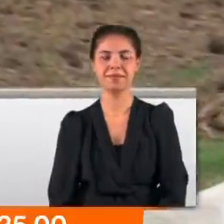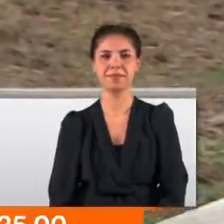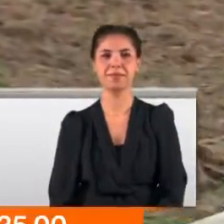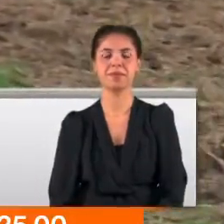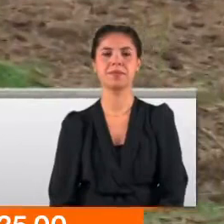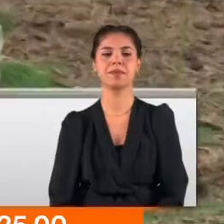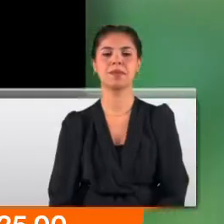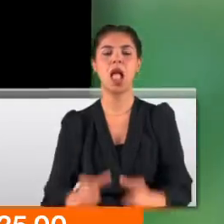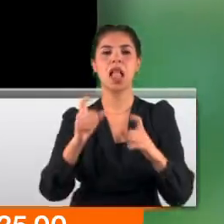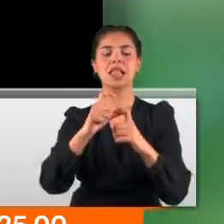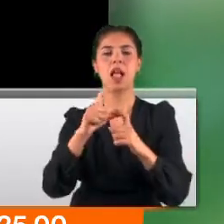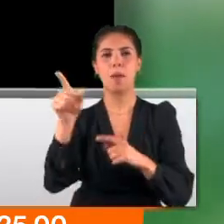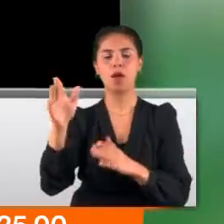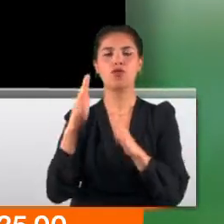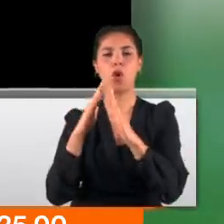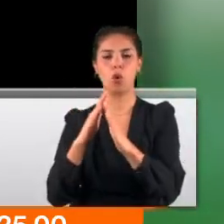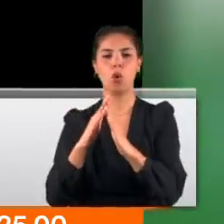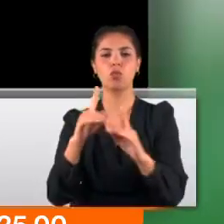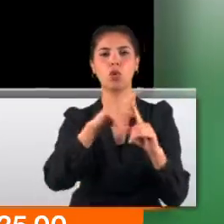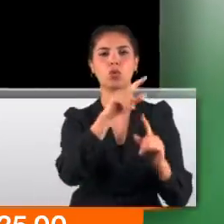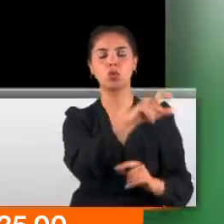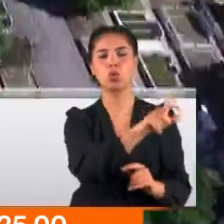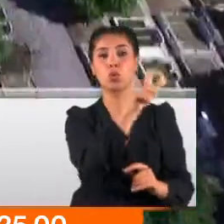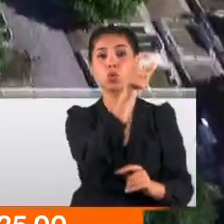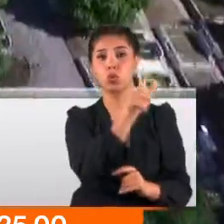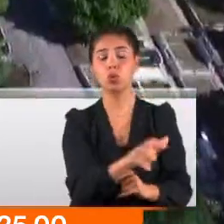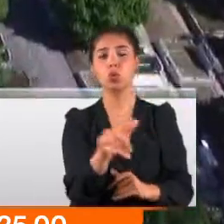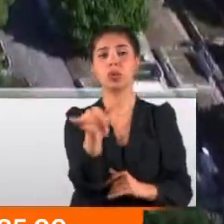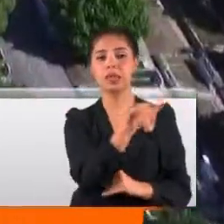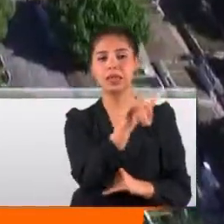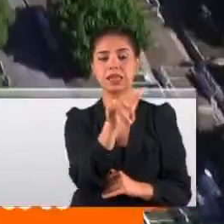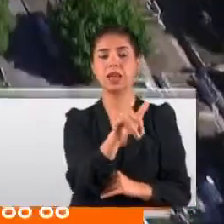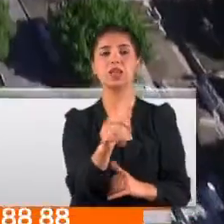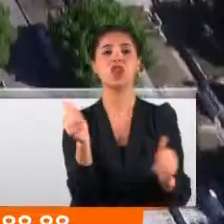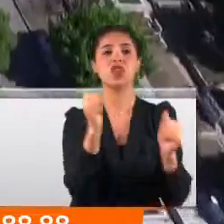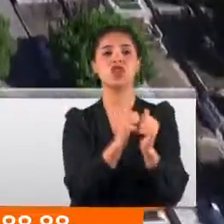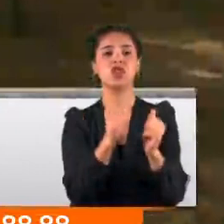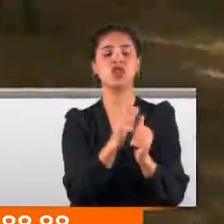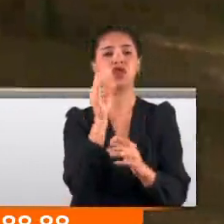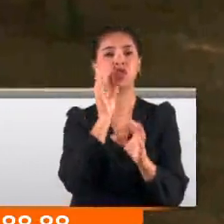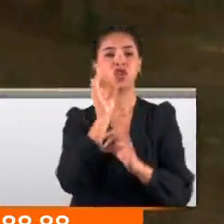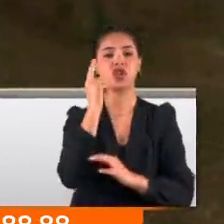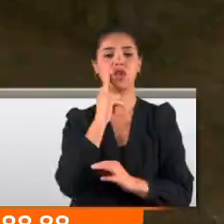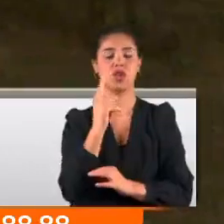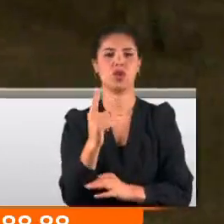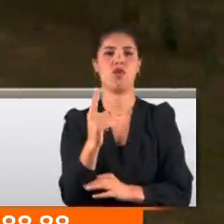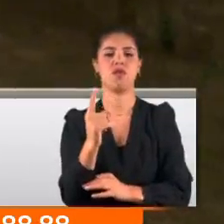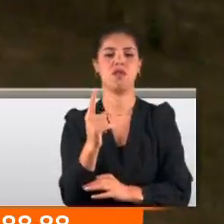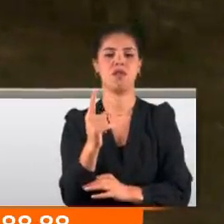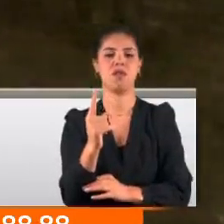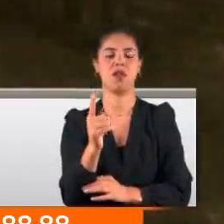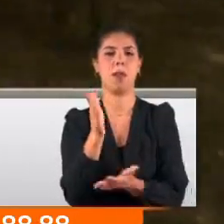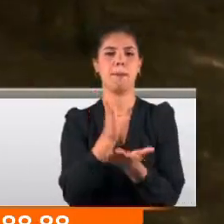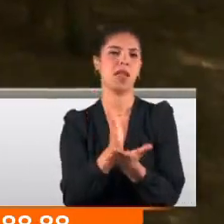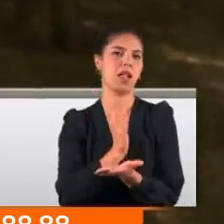sabancılara komşu Turgut Özal'ın yanı sahibinden çift kişilik Hatta dubleks mezar Müslüm Gürses yanını falan mı yapıyorlar öyle